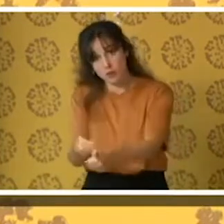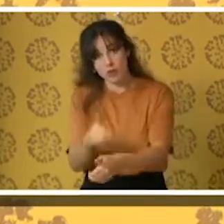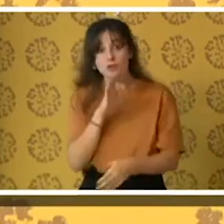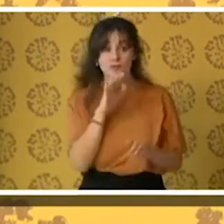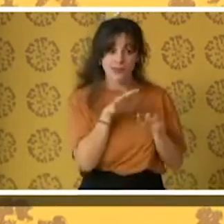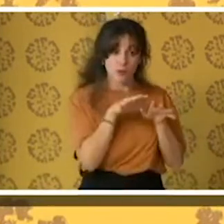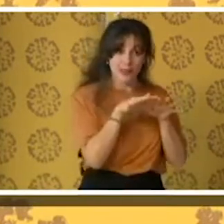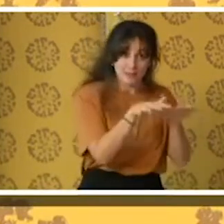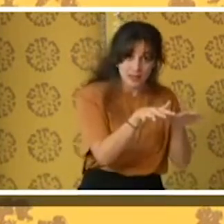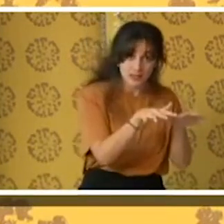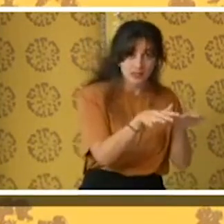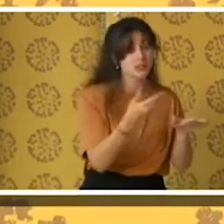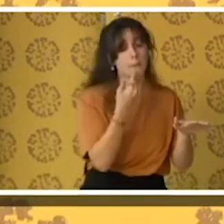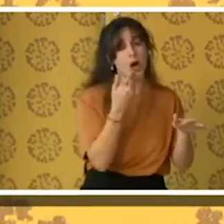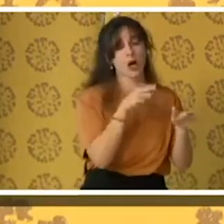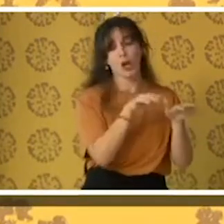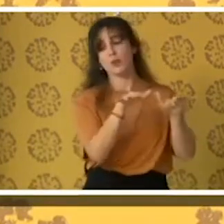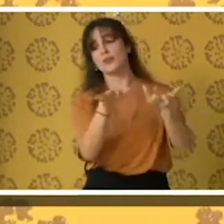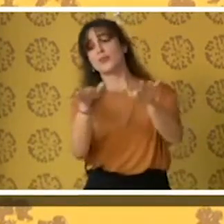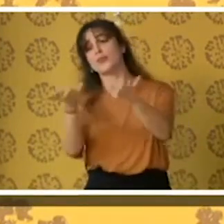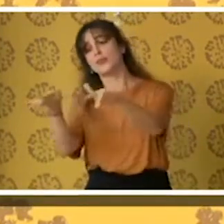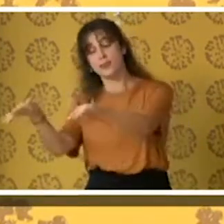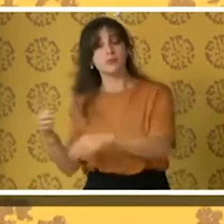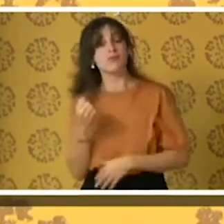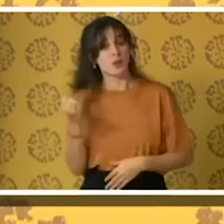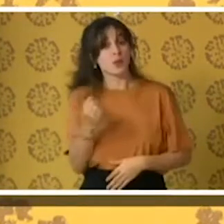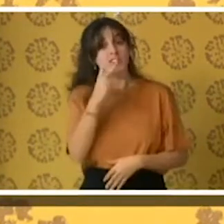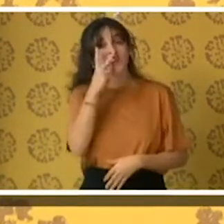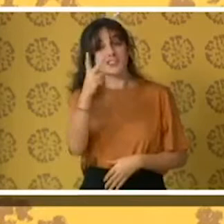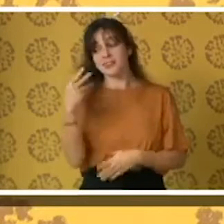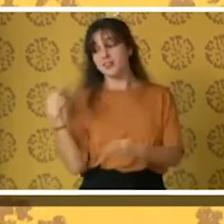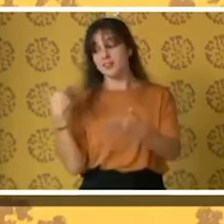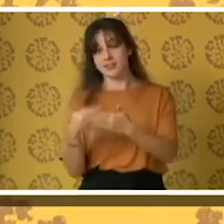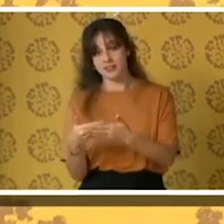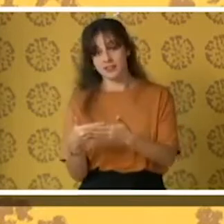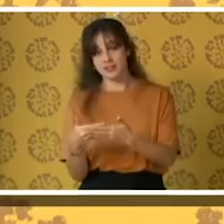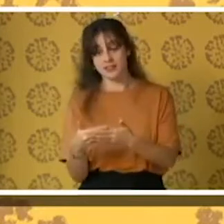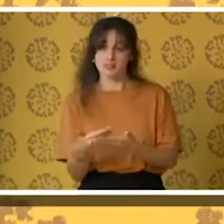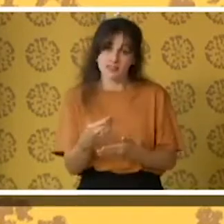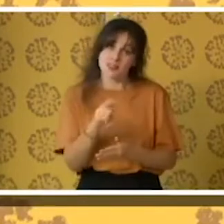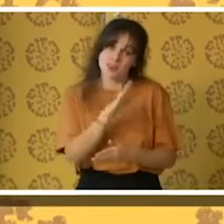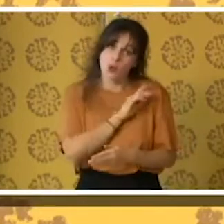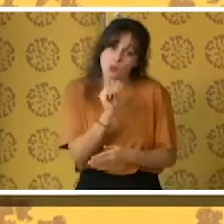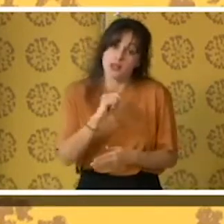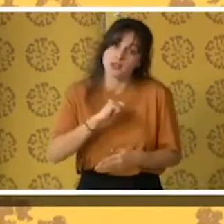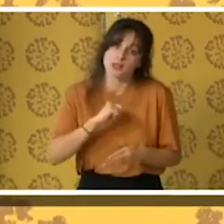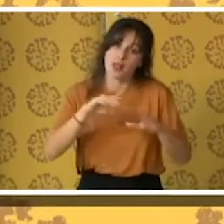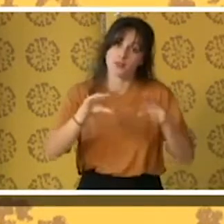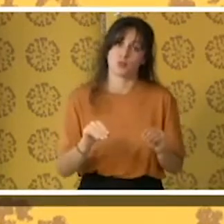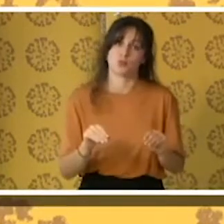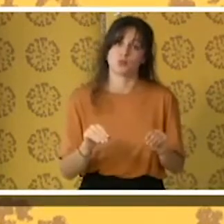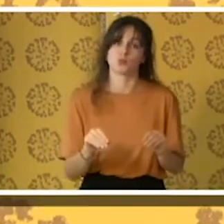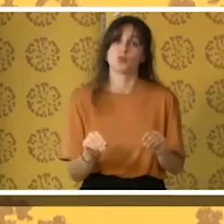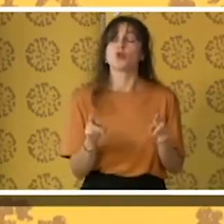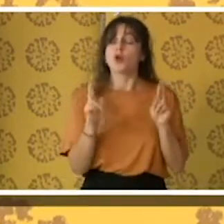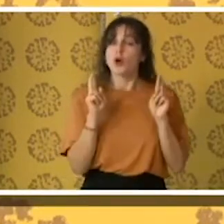is, dan kan die razendsnel verspreiden. Dat hebben we gezien. En dat doen we dus ook een beetje zelf. Dus ik hoop dat we wel